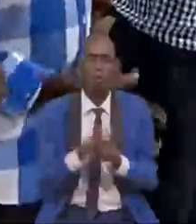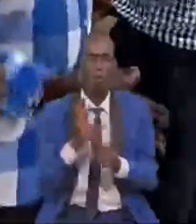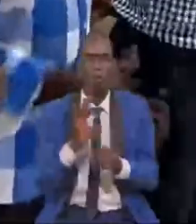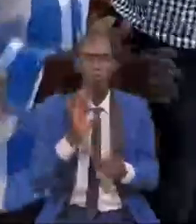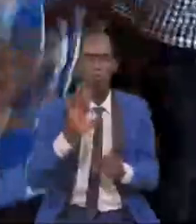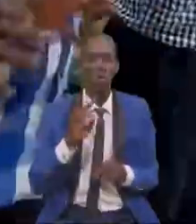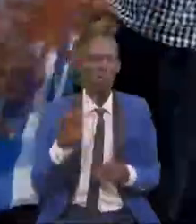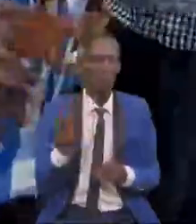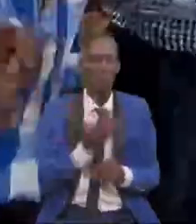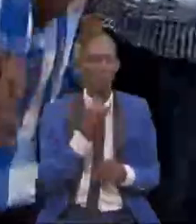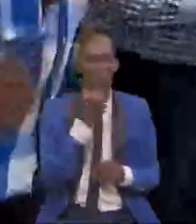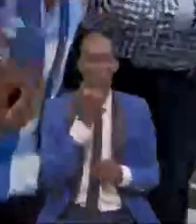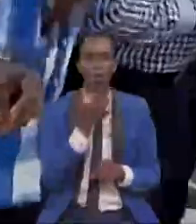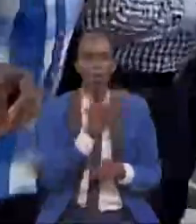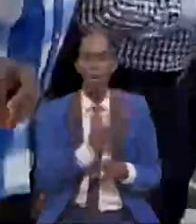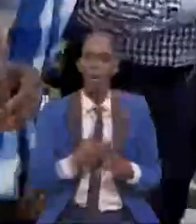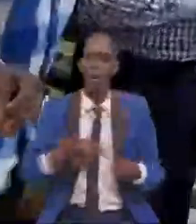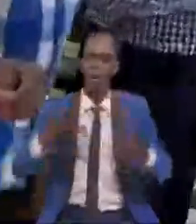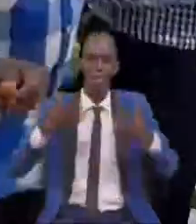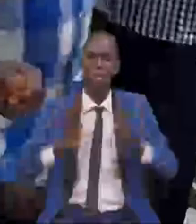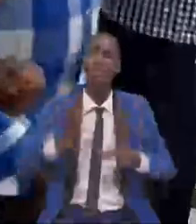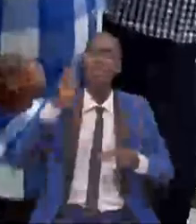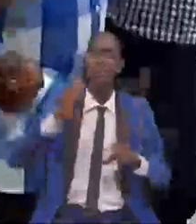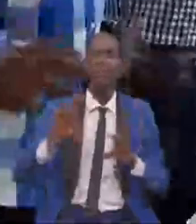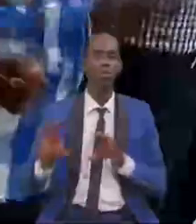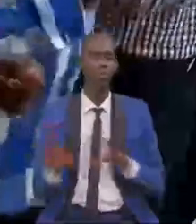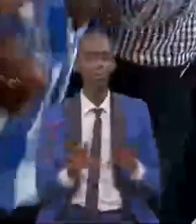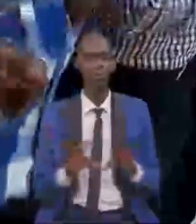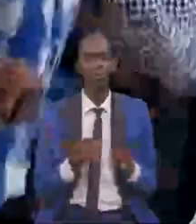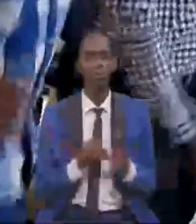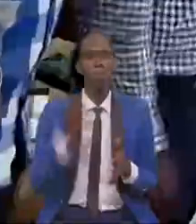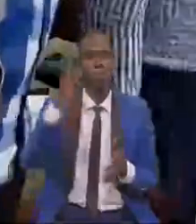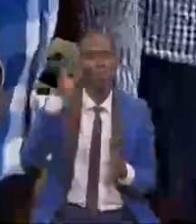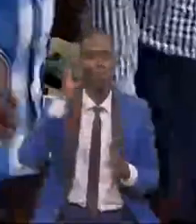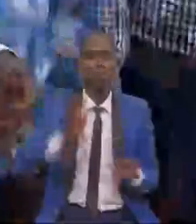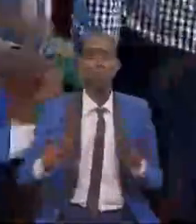le fasse et il fera tout à merveille.